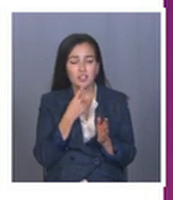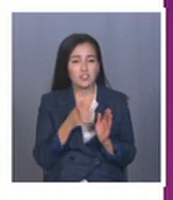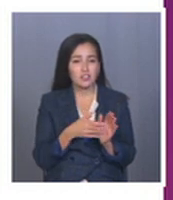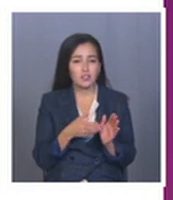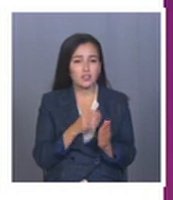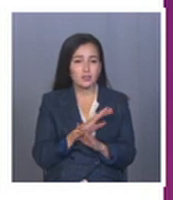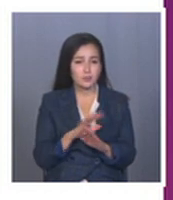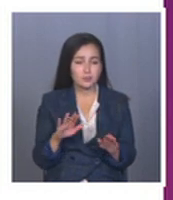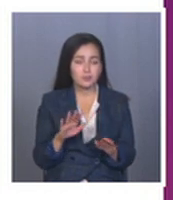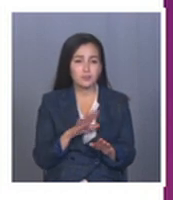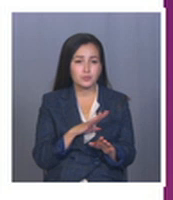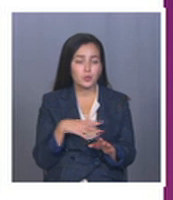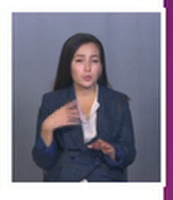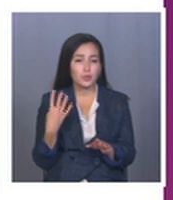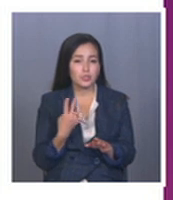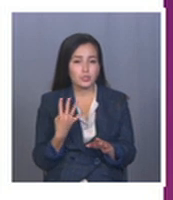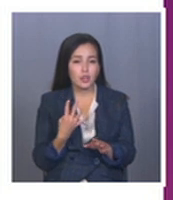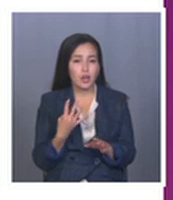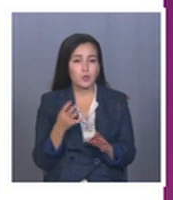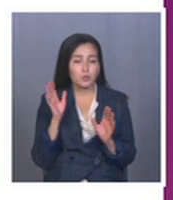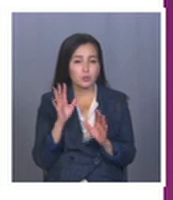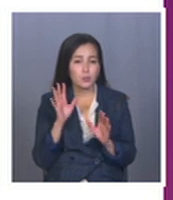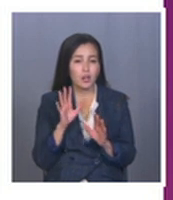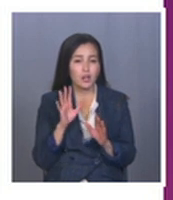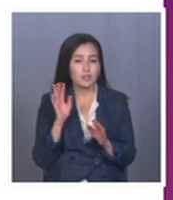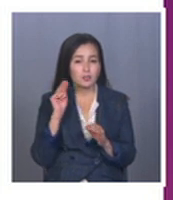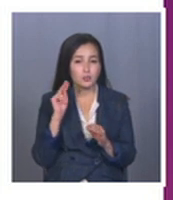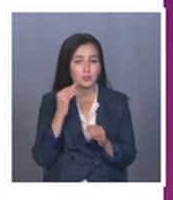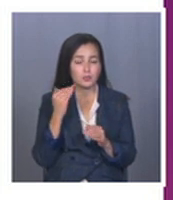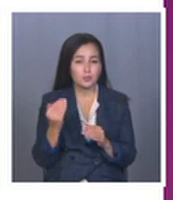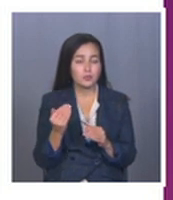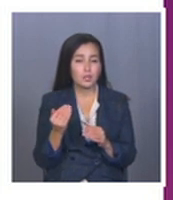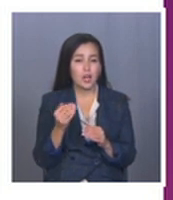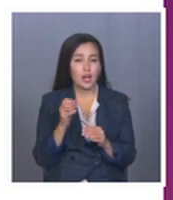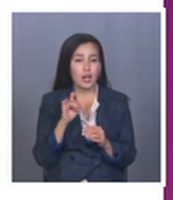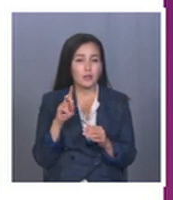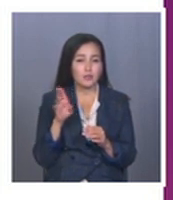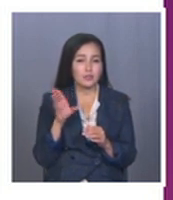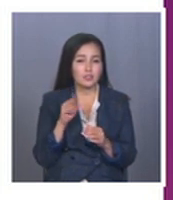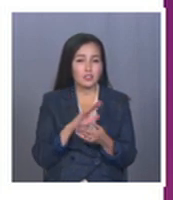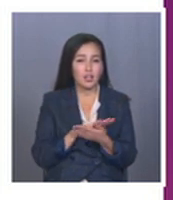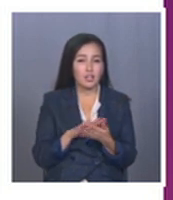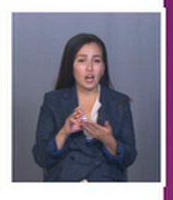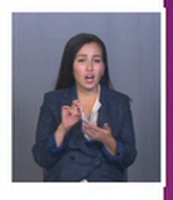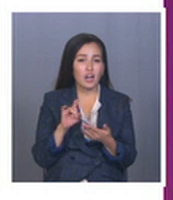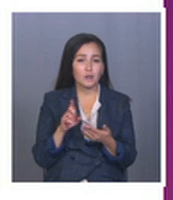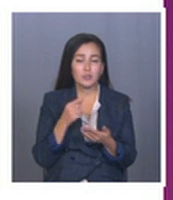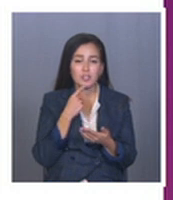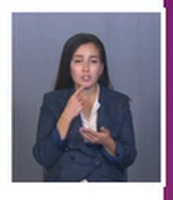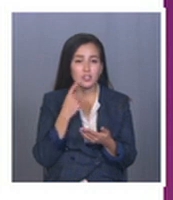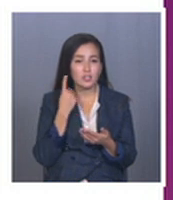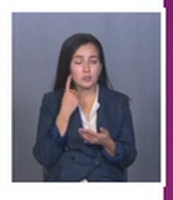болды. Төртіншіден, мұсылманша сауат ашу әдісінде әріптердің таза араб тіліндегі дыбысталуы